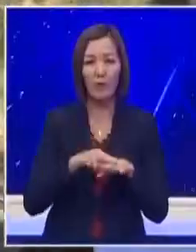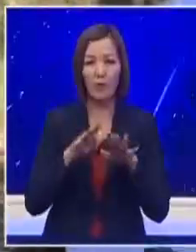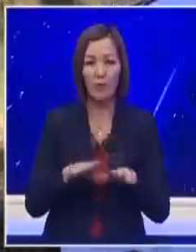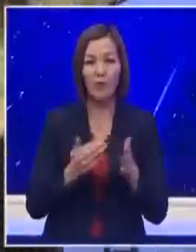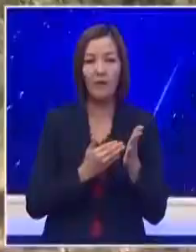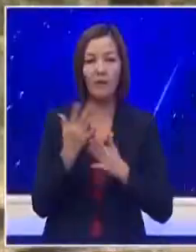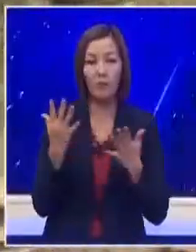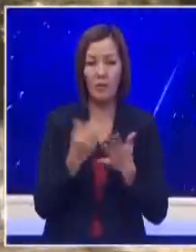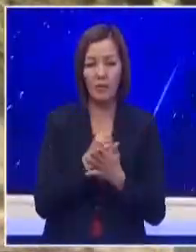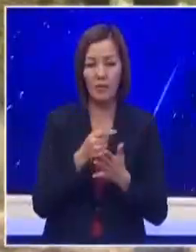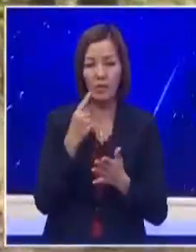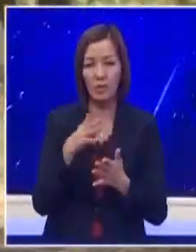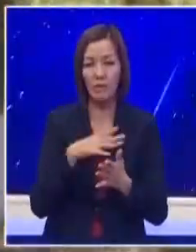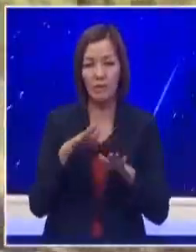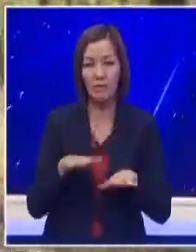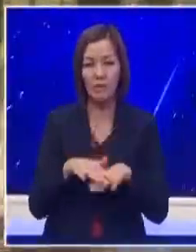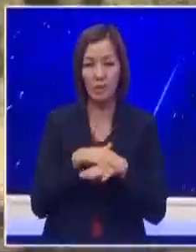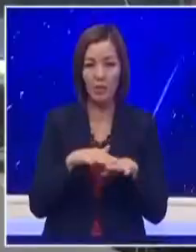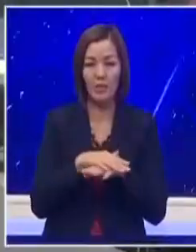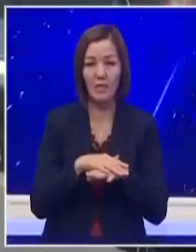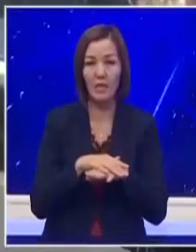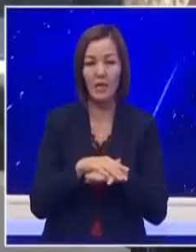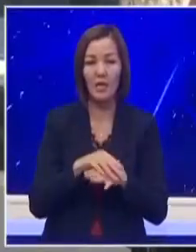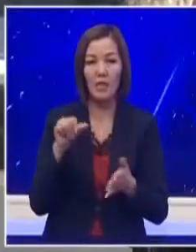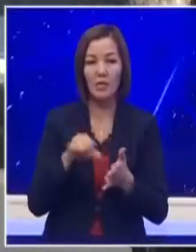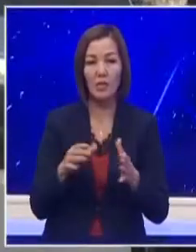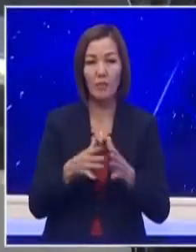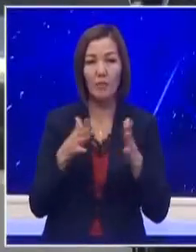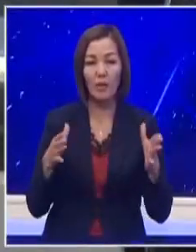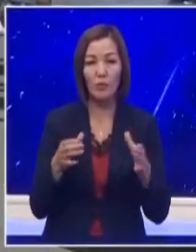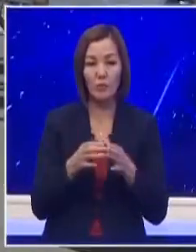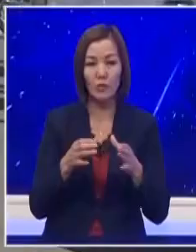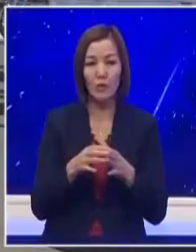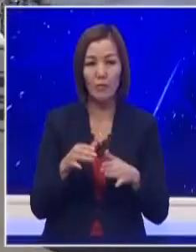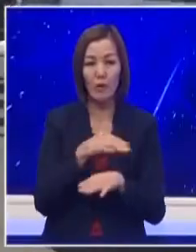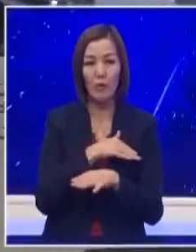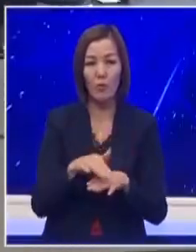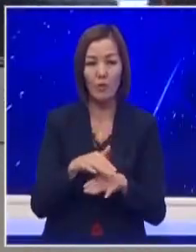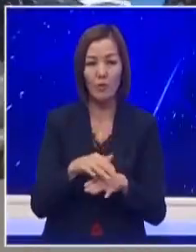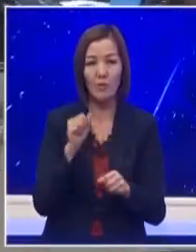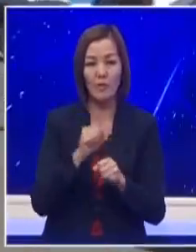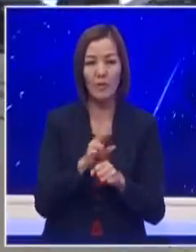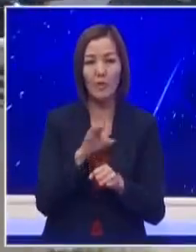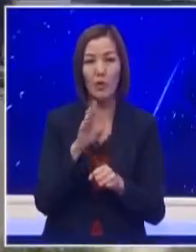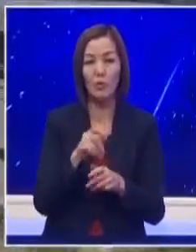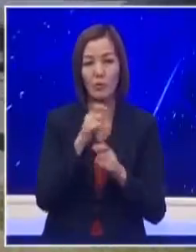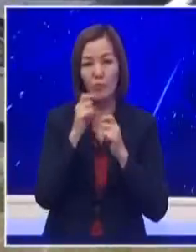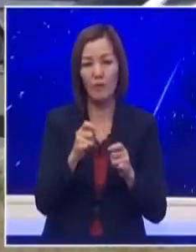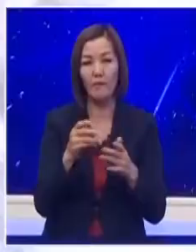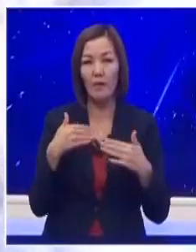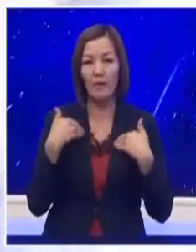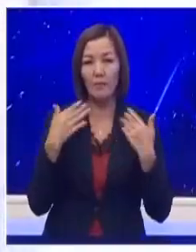очень высокое достижение говорят местные жители члены сборной большой делегации проехали по улицам станции куксу где призеров